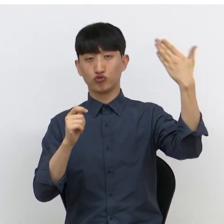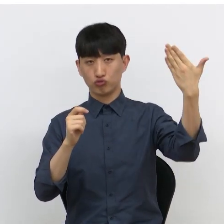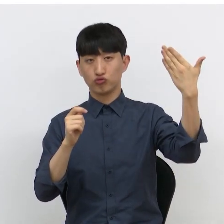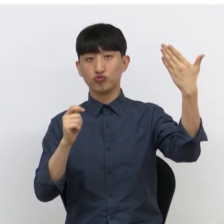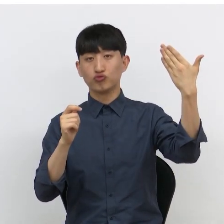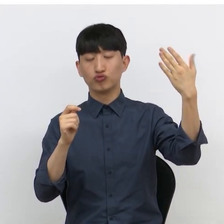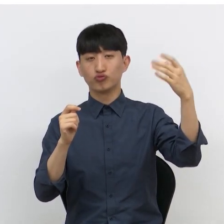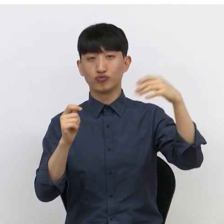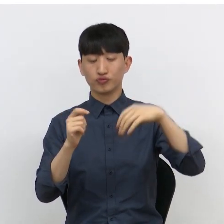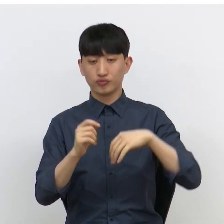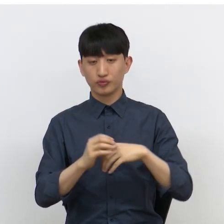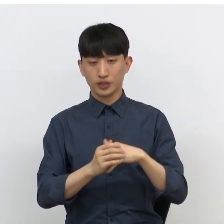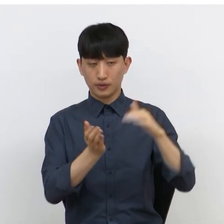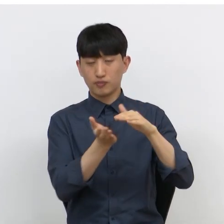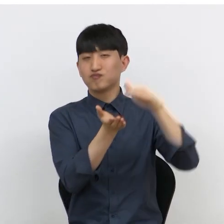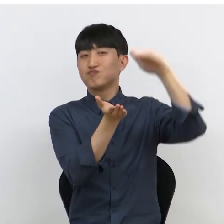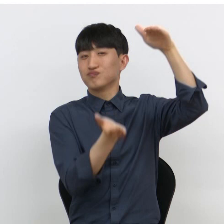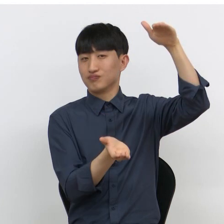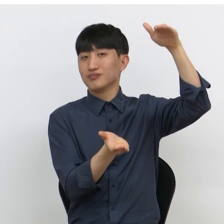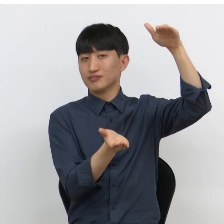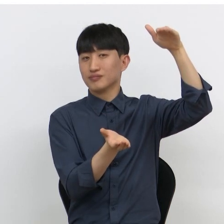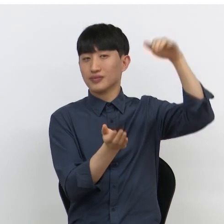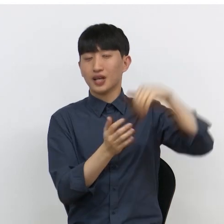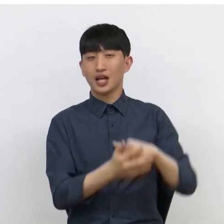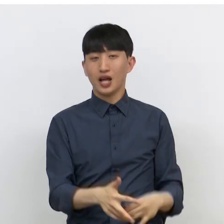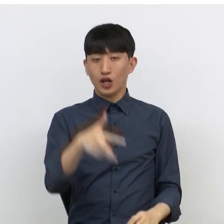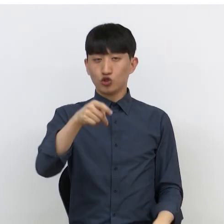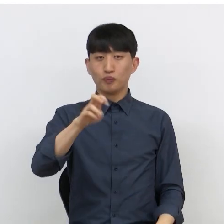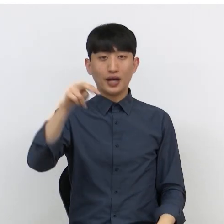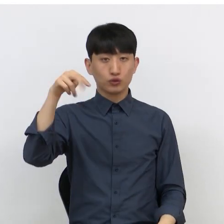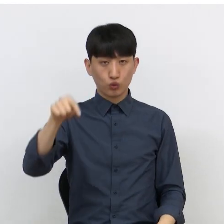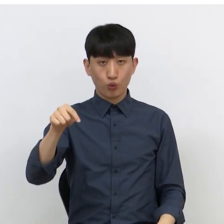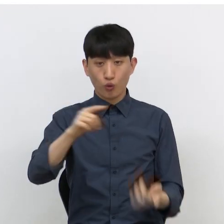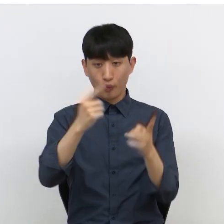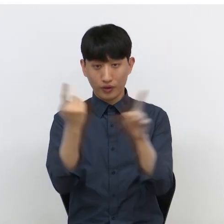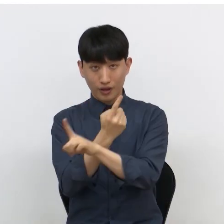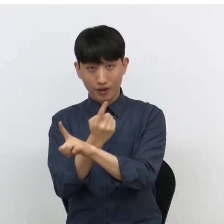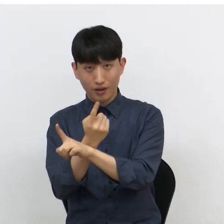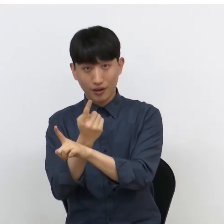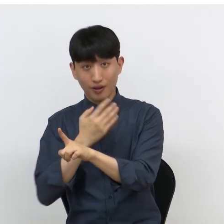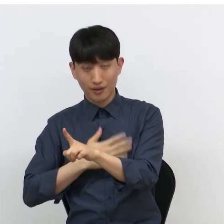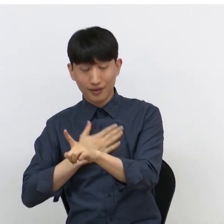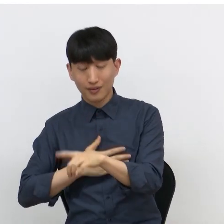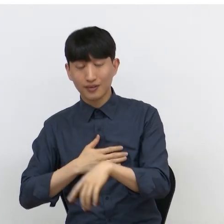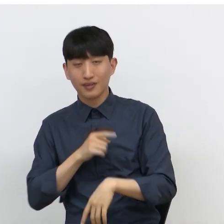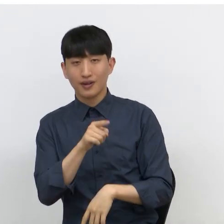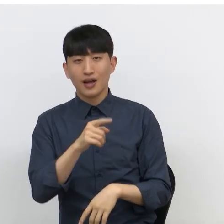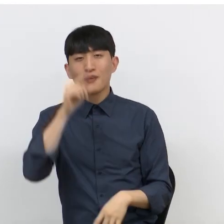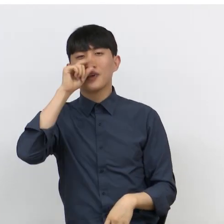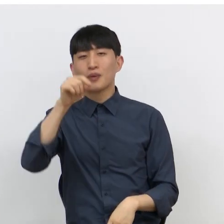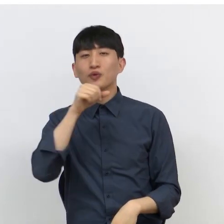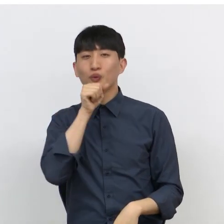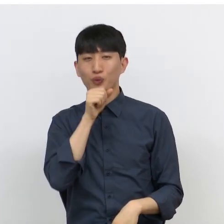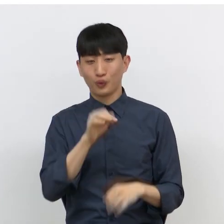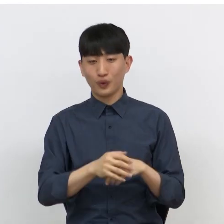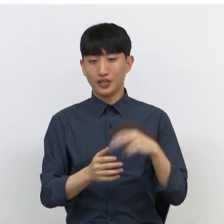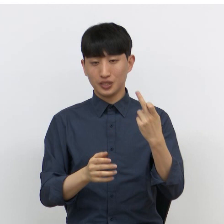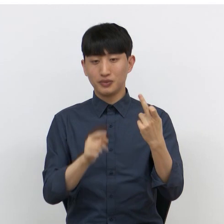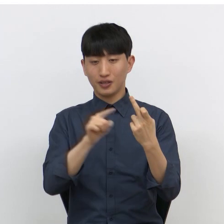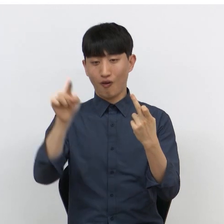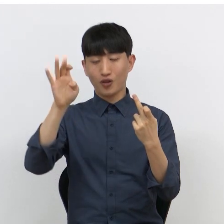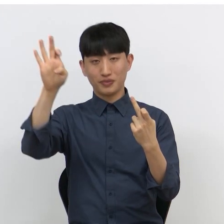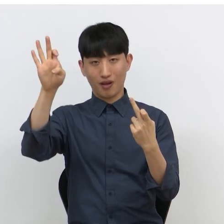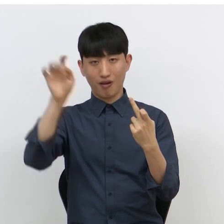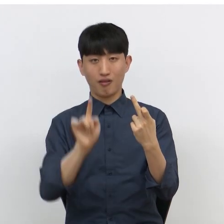그래서 다이나믹 레인지를 좀 더 넓혔죠. 그리고 주파수 할당도 바뀐 게 보이죠. 그 다음에 민감도도 12에서 14로